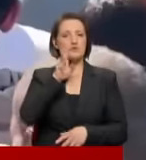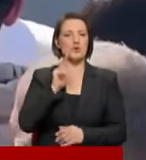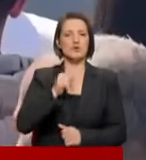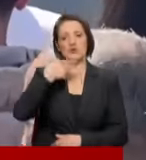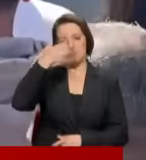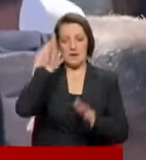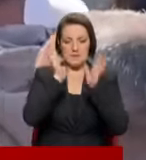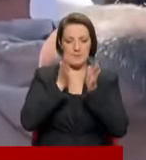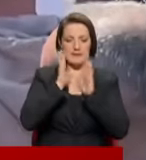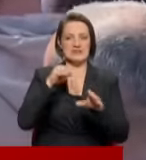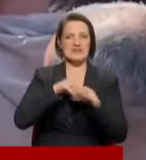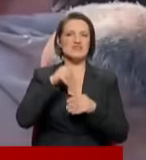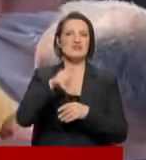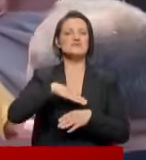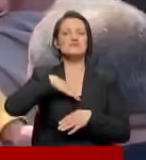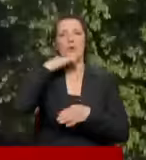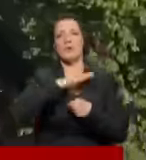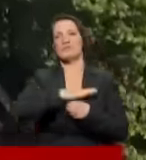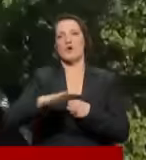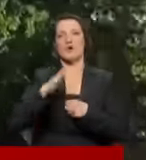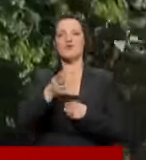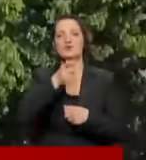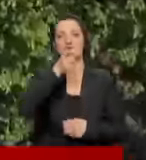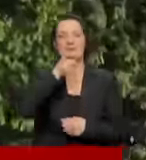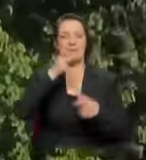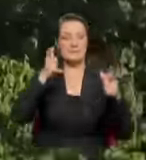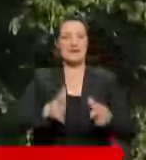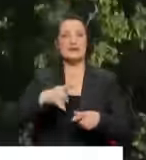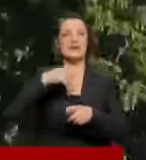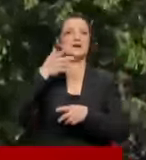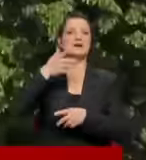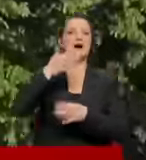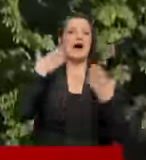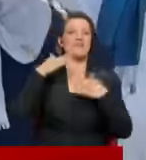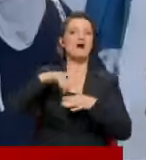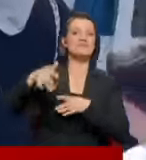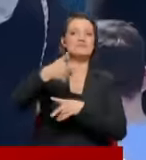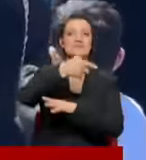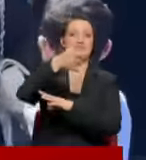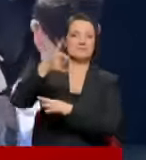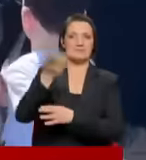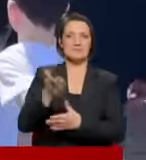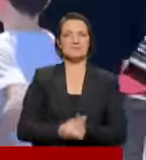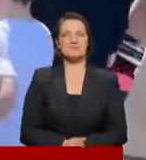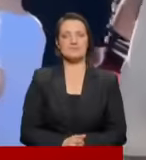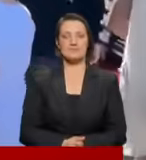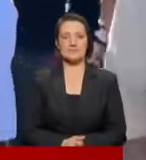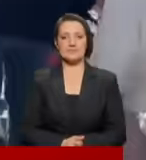gününde cuma namazı için Ayasofya dolup taştı. Sultanahmet Meydanı havadan böyle görüntülendi.